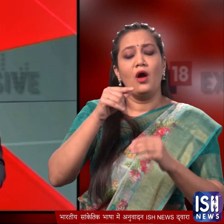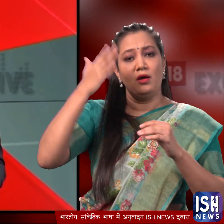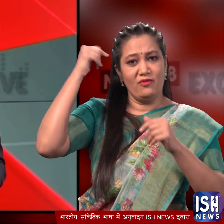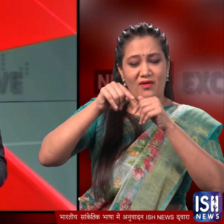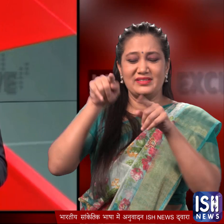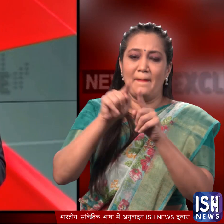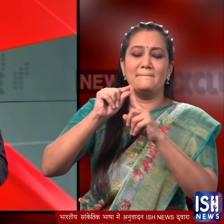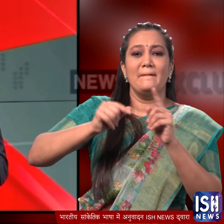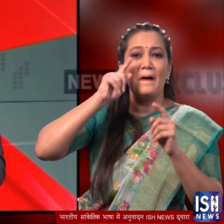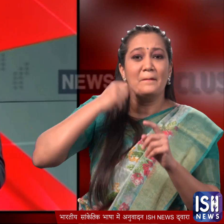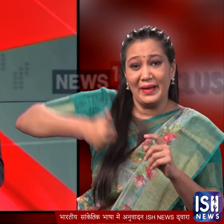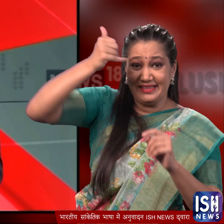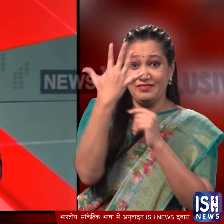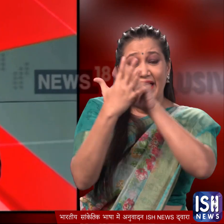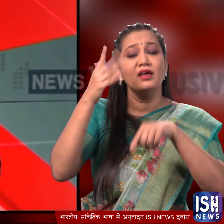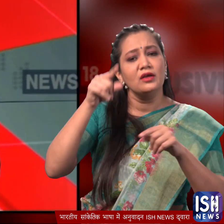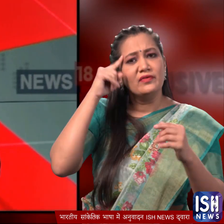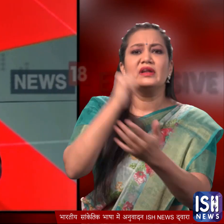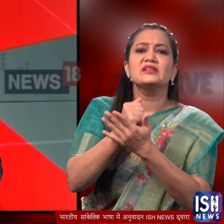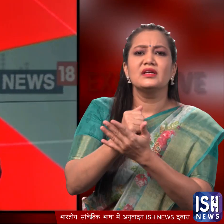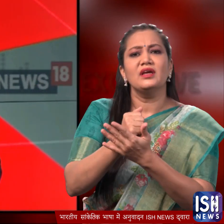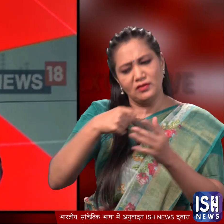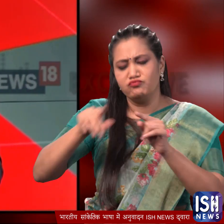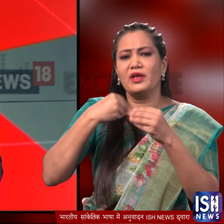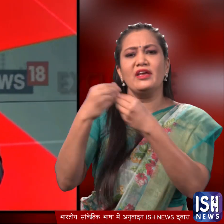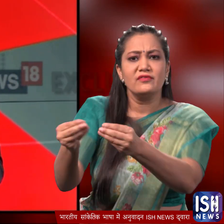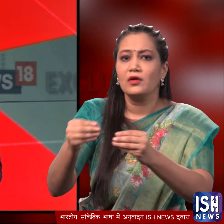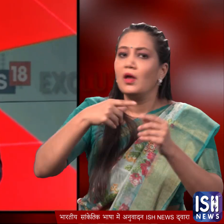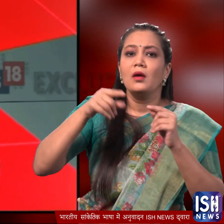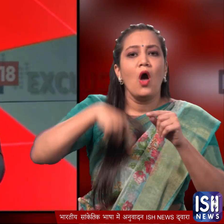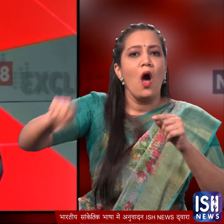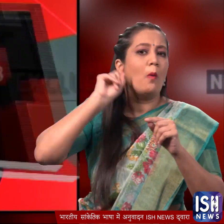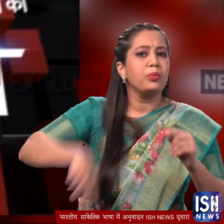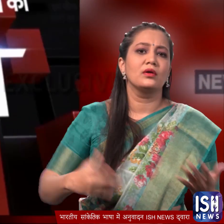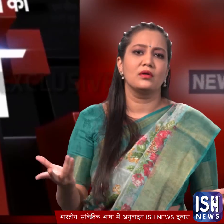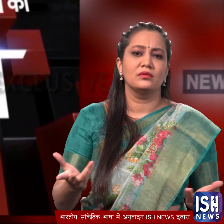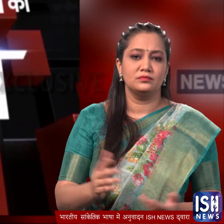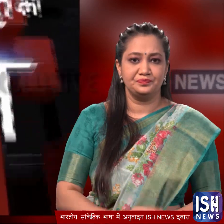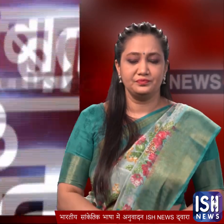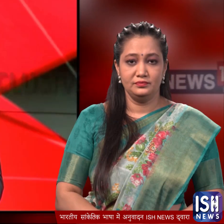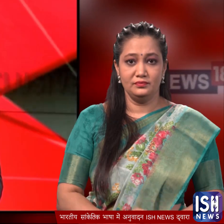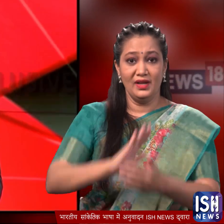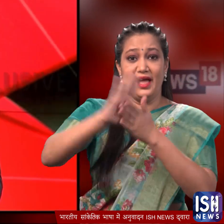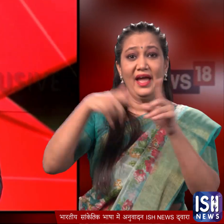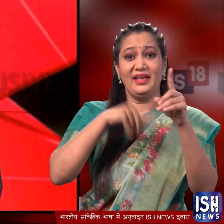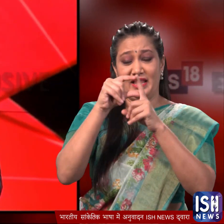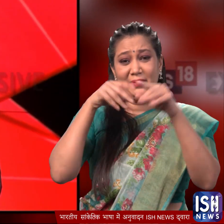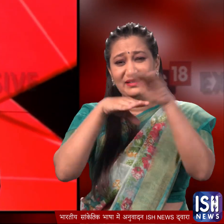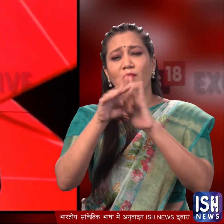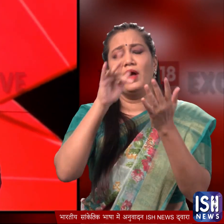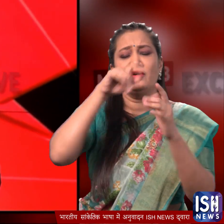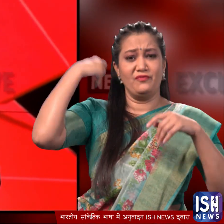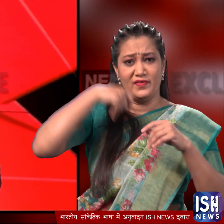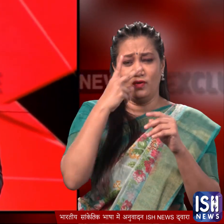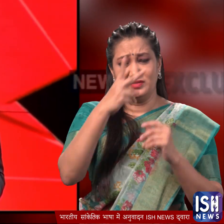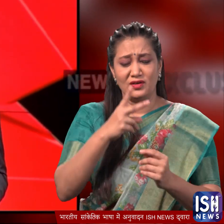पंचायत भी हुई थी, जिसमें पंचों की बात भी किसी पक्ष ने नहीं सुनी, क्योंकि सबके सिर पर खून सवार था। हैदराबाद से एक दिल